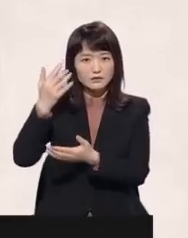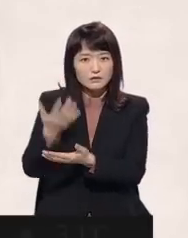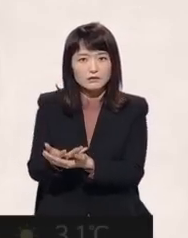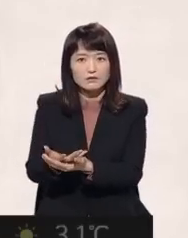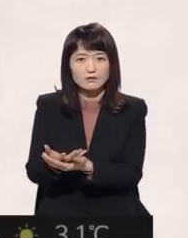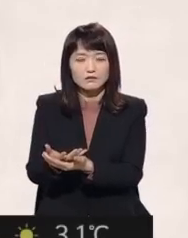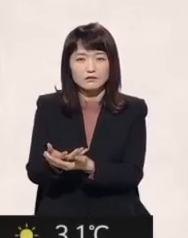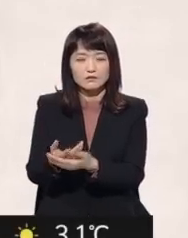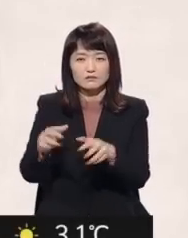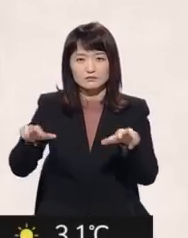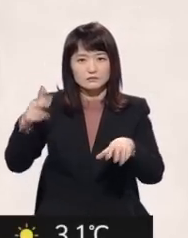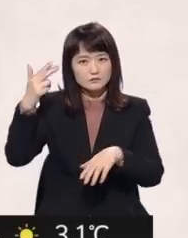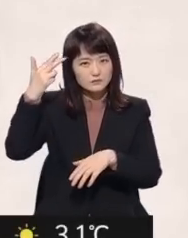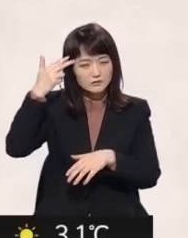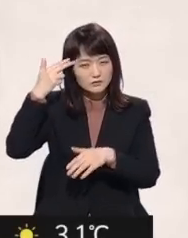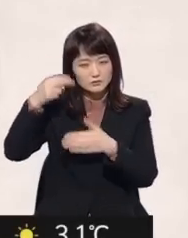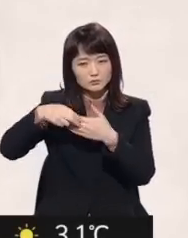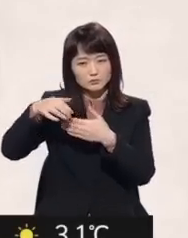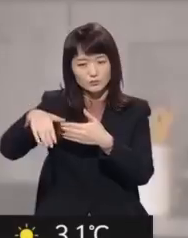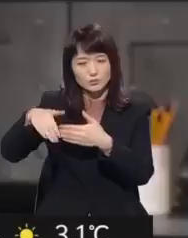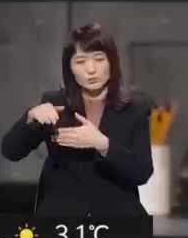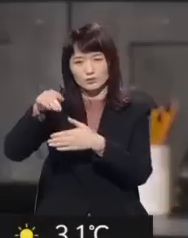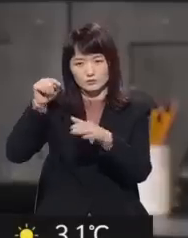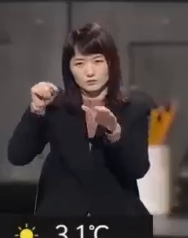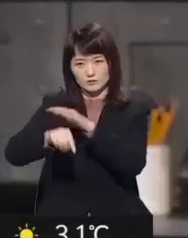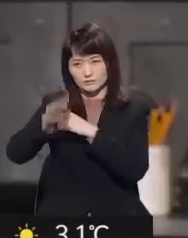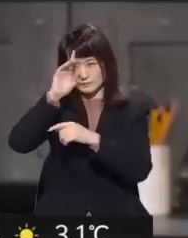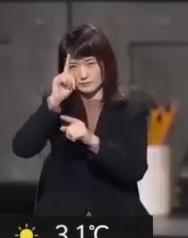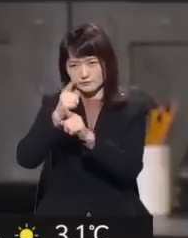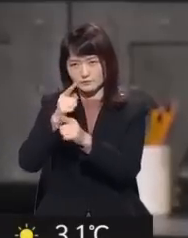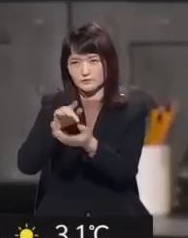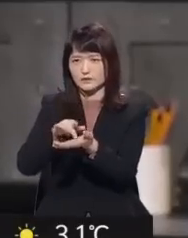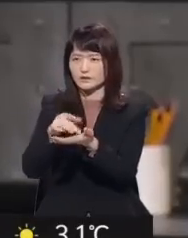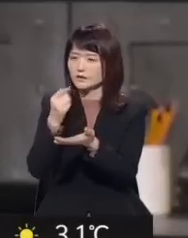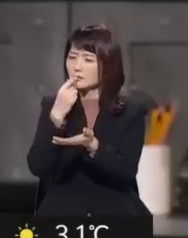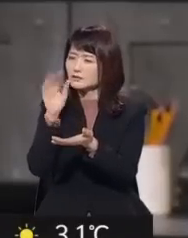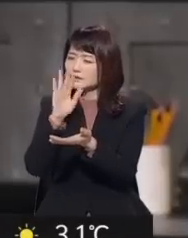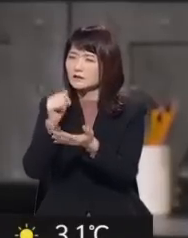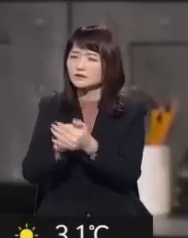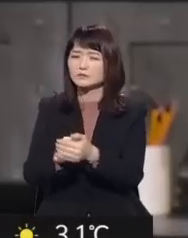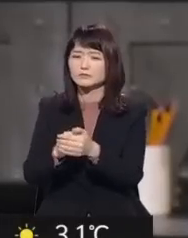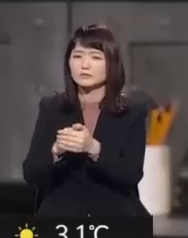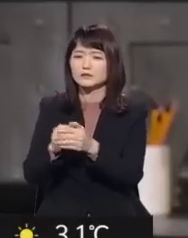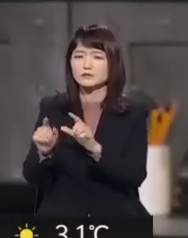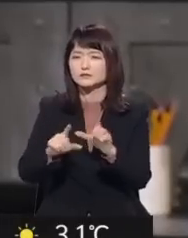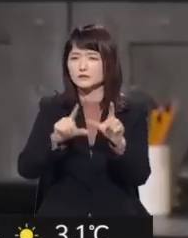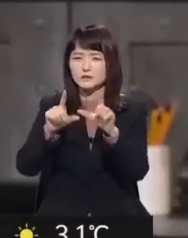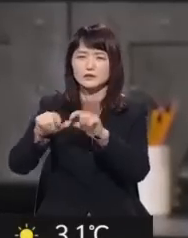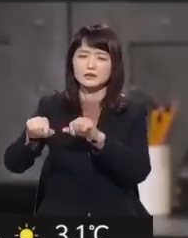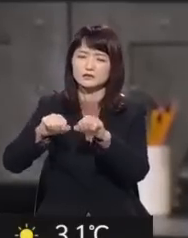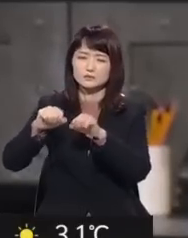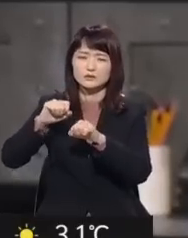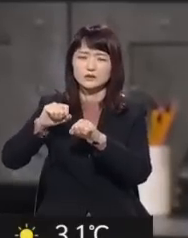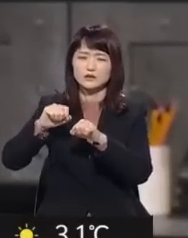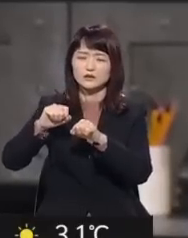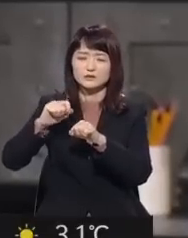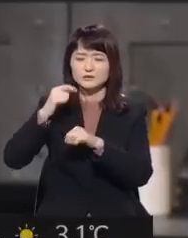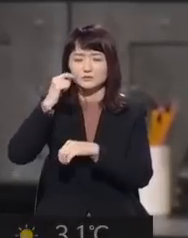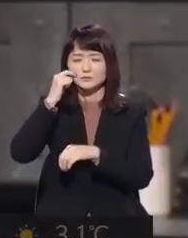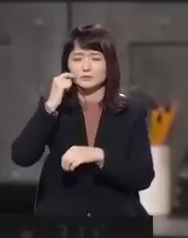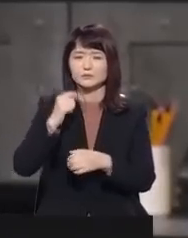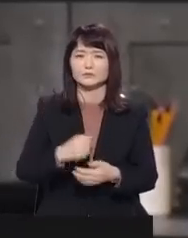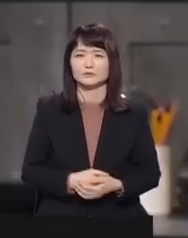지금 정신과 치료를 받고 있으면서도 그 약을 안 먹으면 일상생활이 불가능하 되는 거예요 그렇게 보수를 했습니다